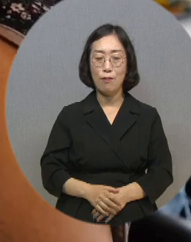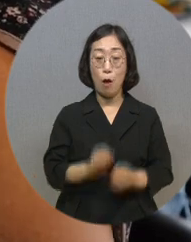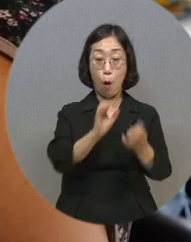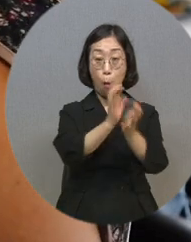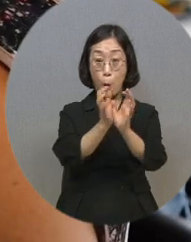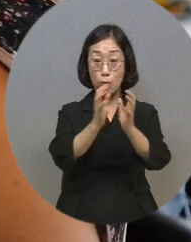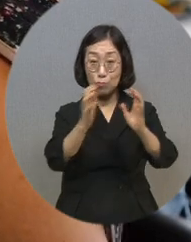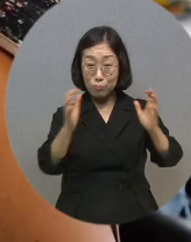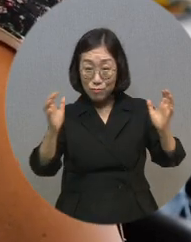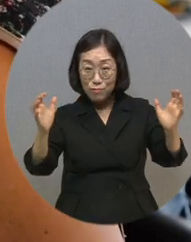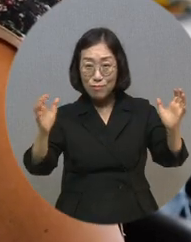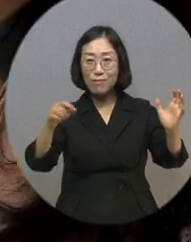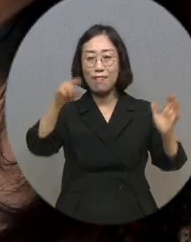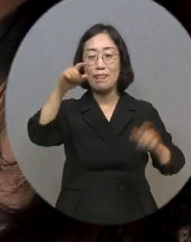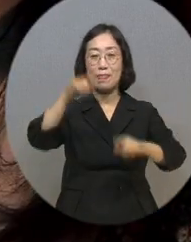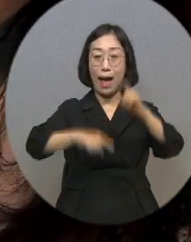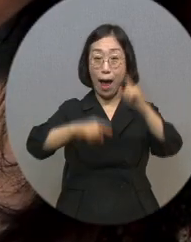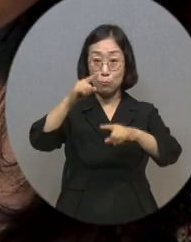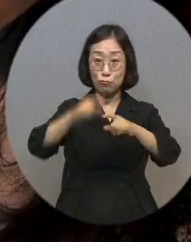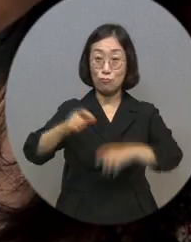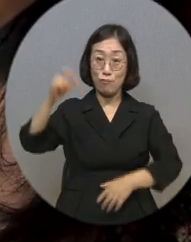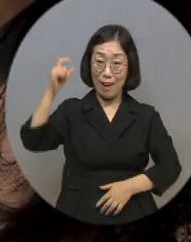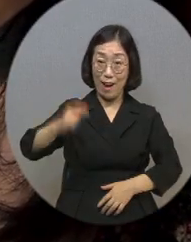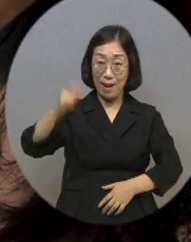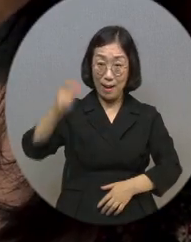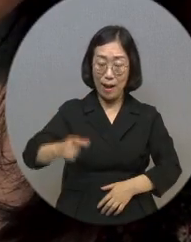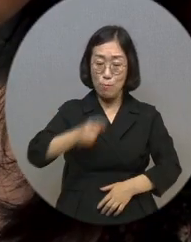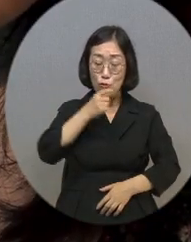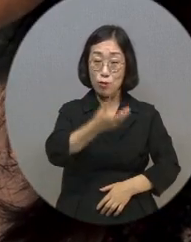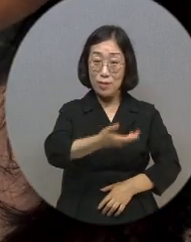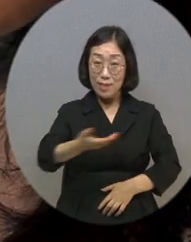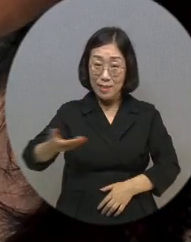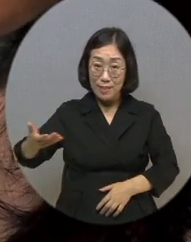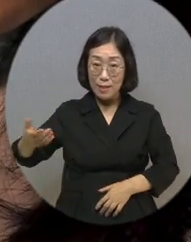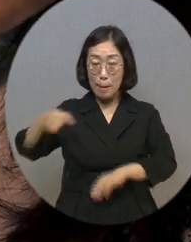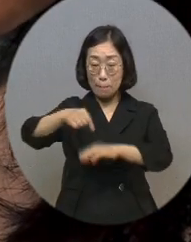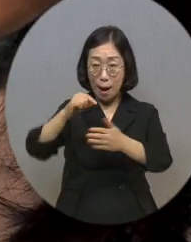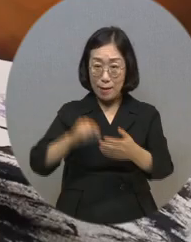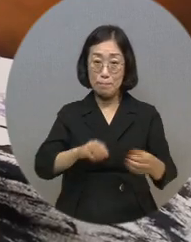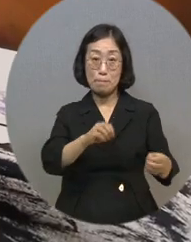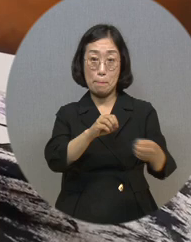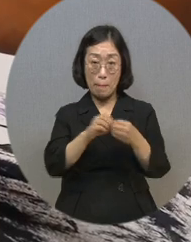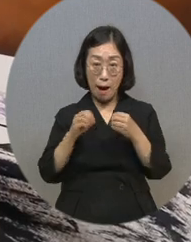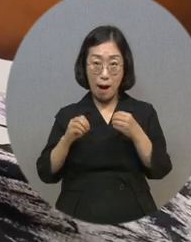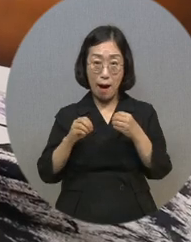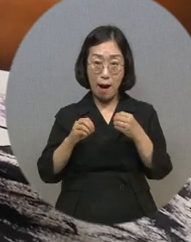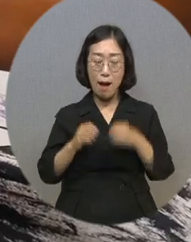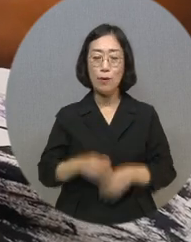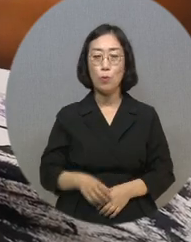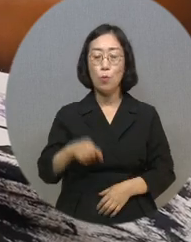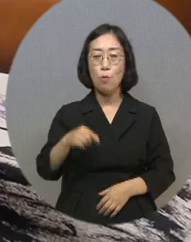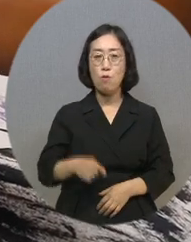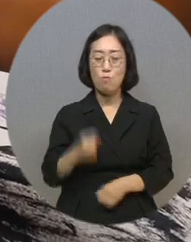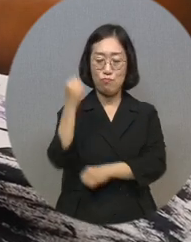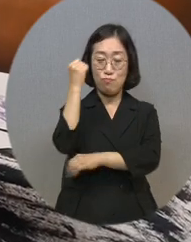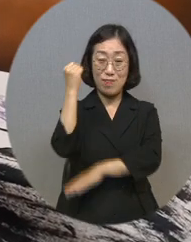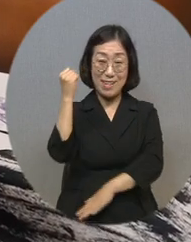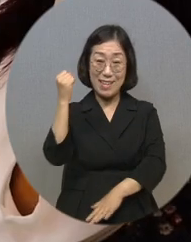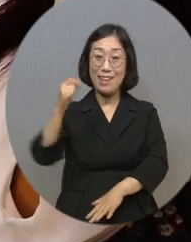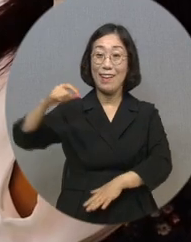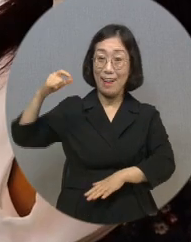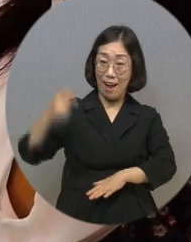꽃과 단단한 나무, 흐르는 물은 마음을 꽃피우기도 하고 단단히 뿌리를 내리기도